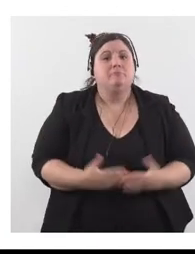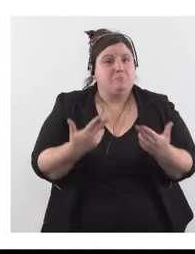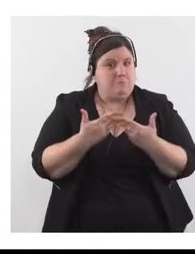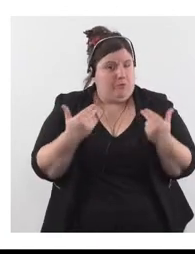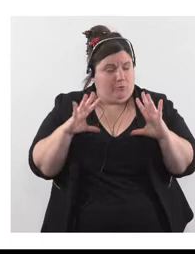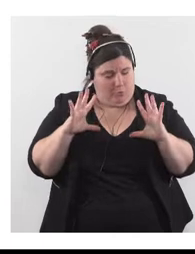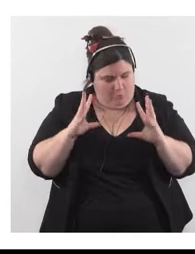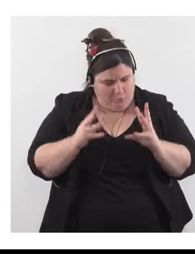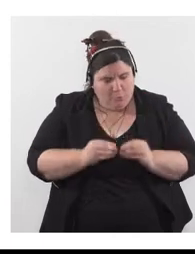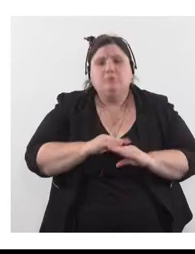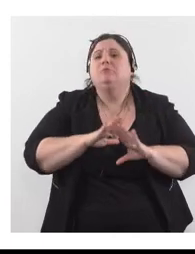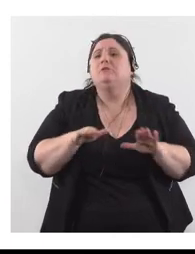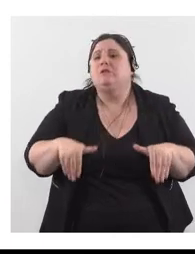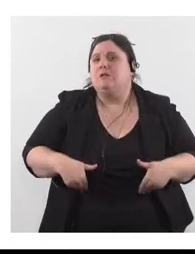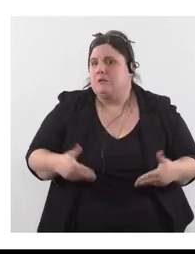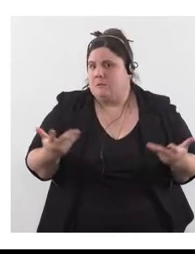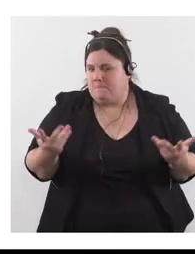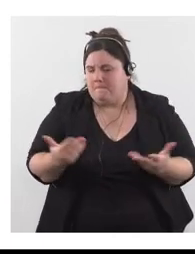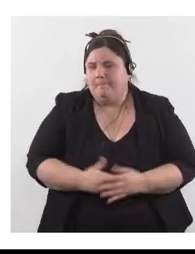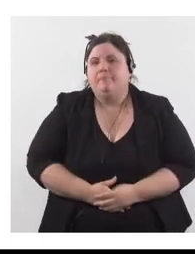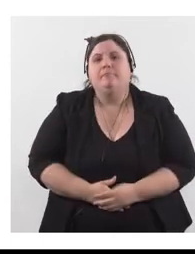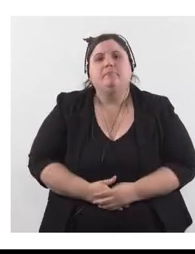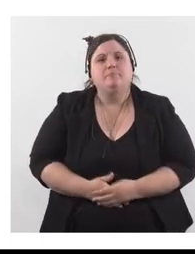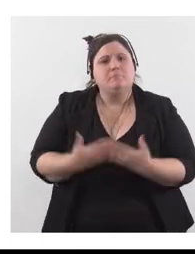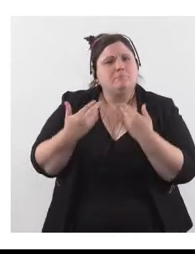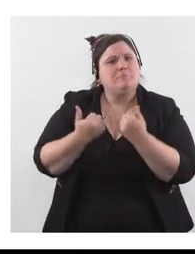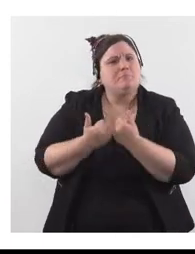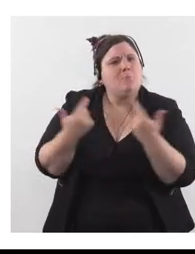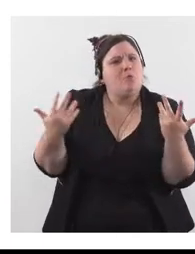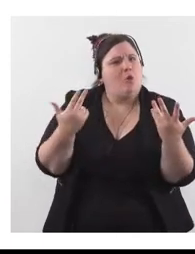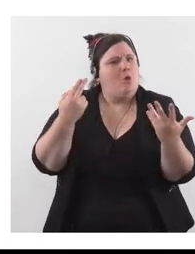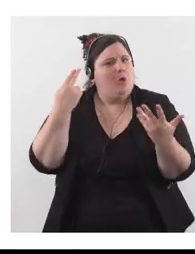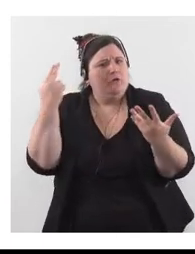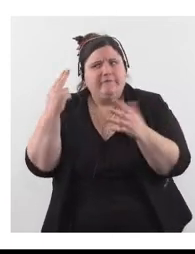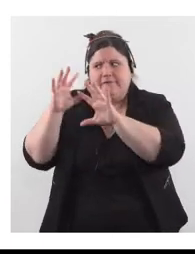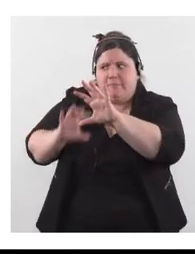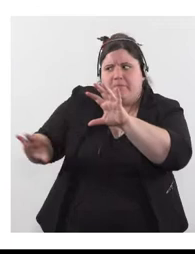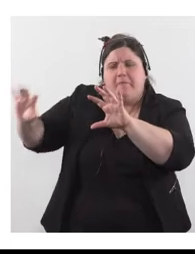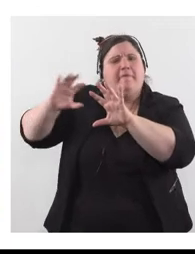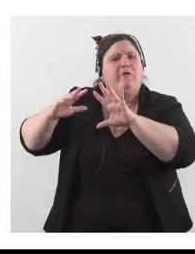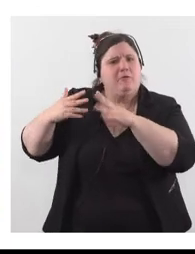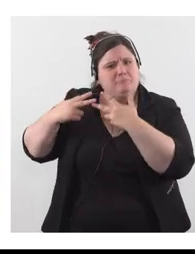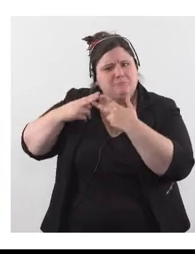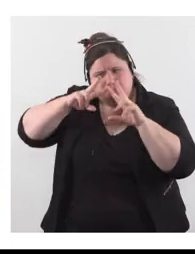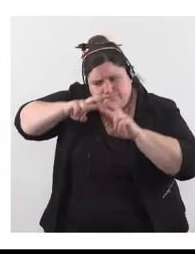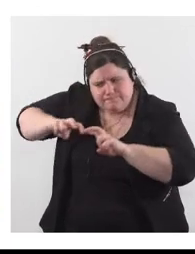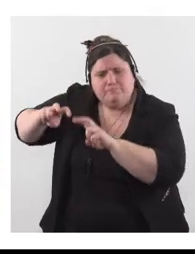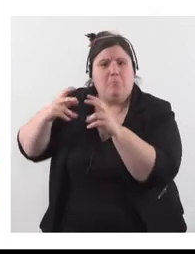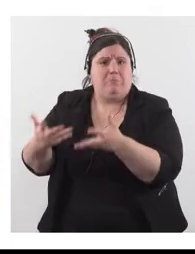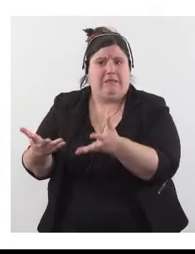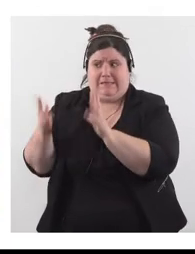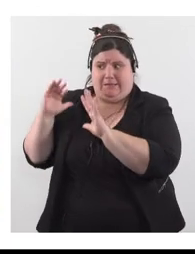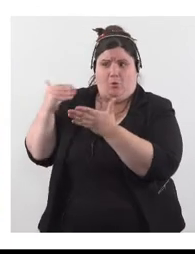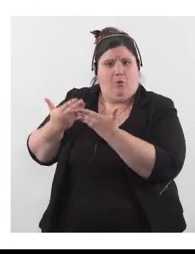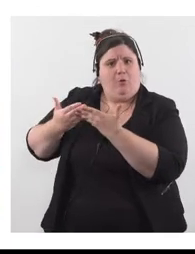disant qu'une étude interuniversitaire a analysé 10 ans de jurisprudence antidiscrimination, uniquement le volet